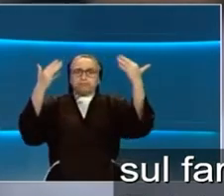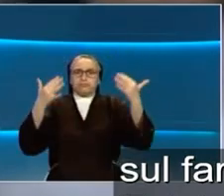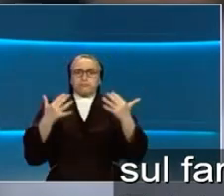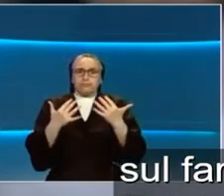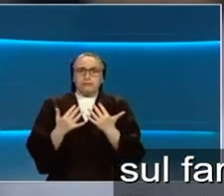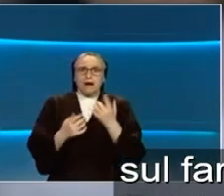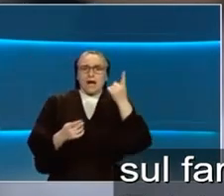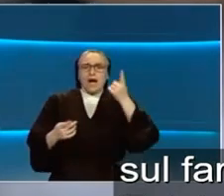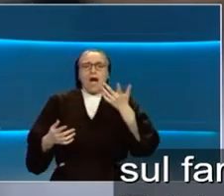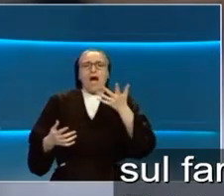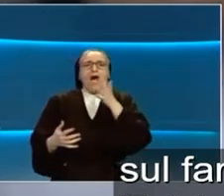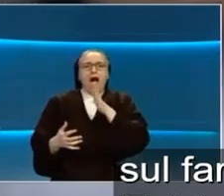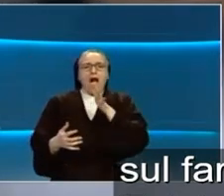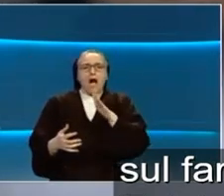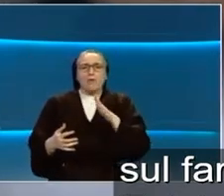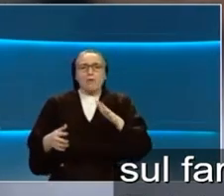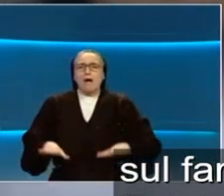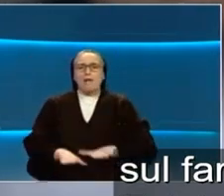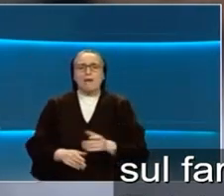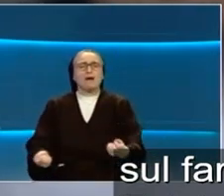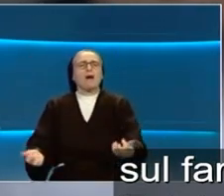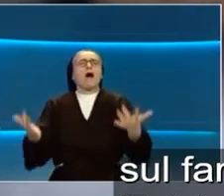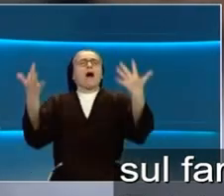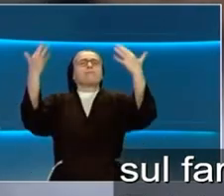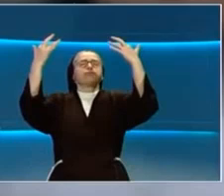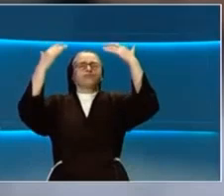Il Signore li travolse così in mezzo al mare.